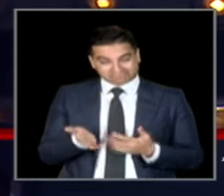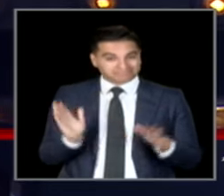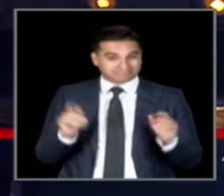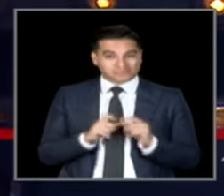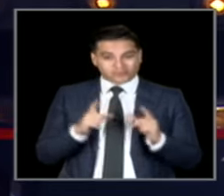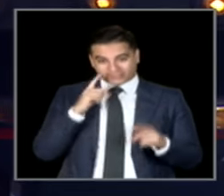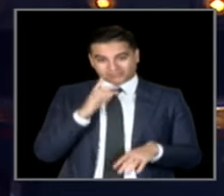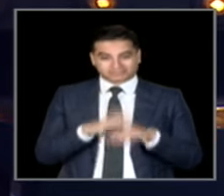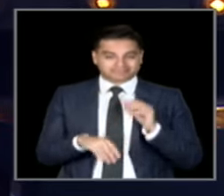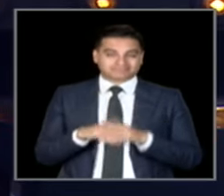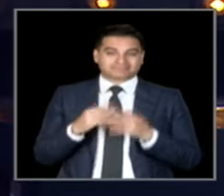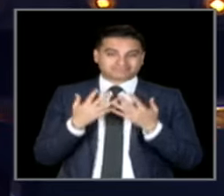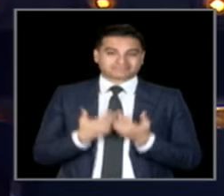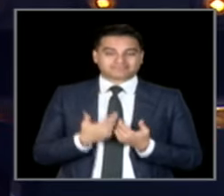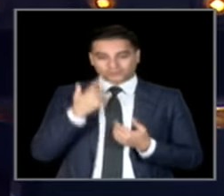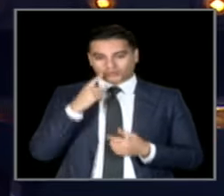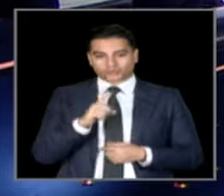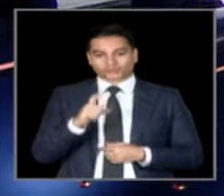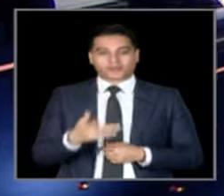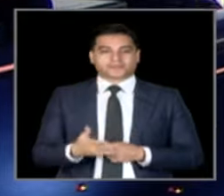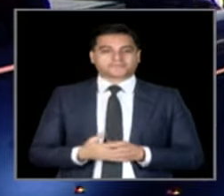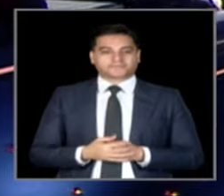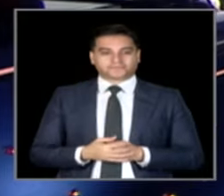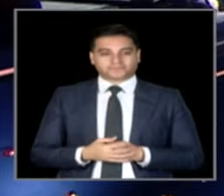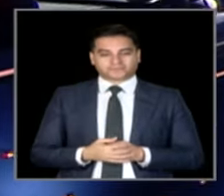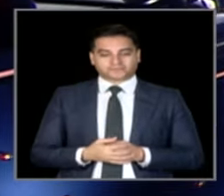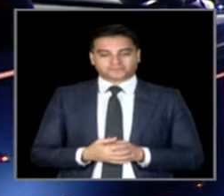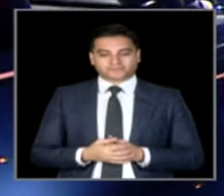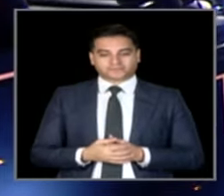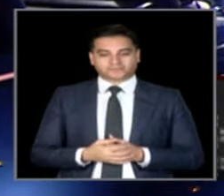حيبان. قدرات ذهنية، والسؤال هو: